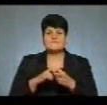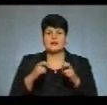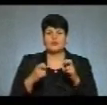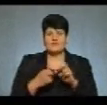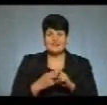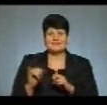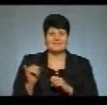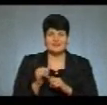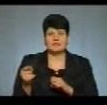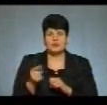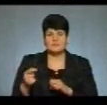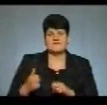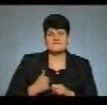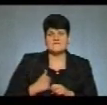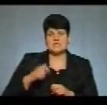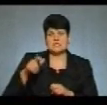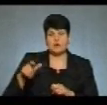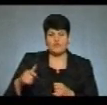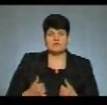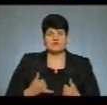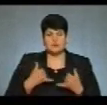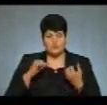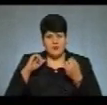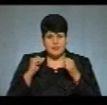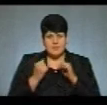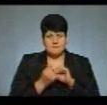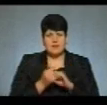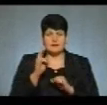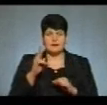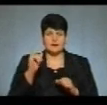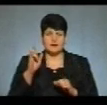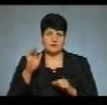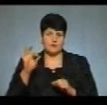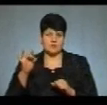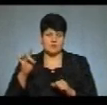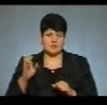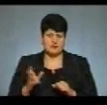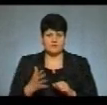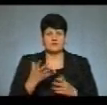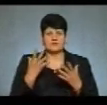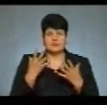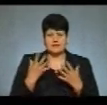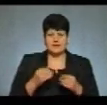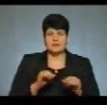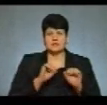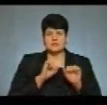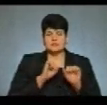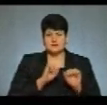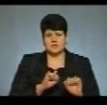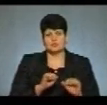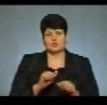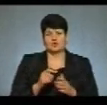Івано-Франківські і Тернопільські військові вшанували пам'ять кіборгів виступом оркестру у день 4-ї річниці оборони Донецького